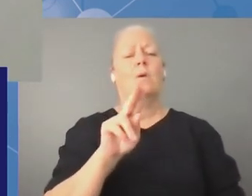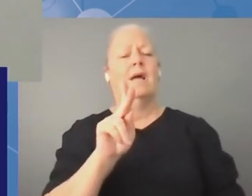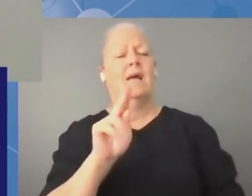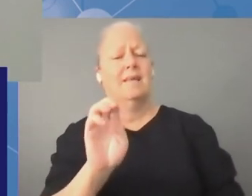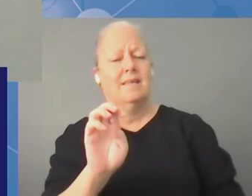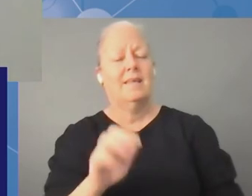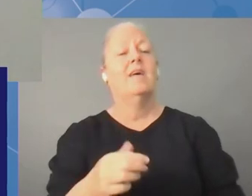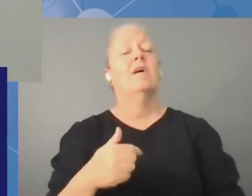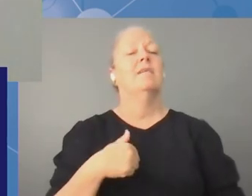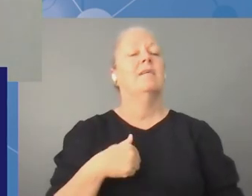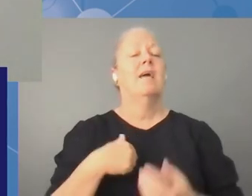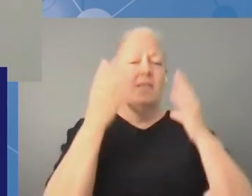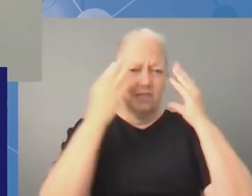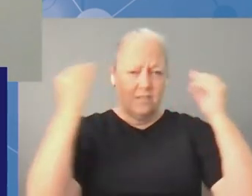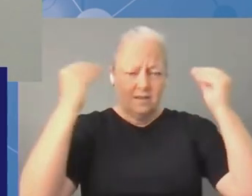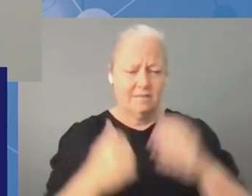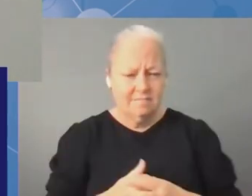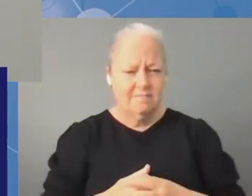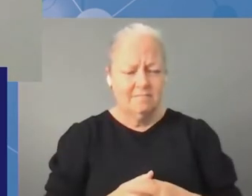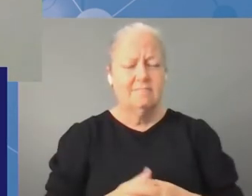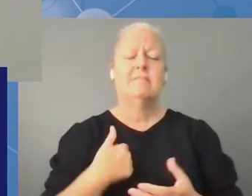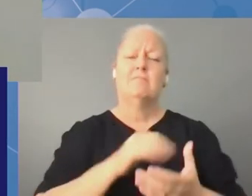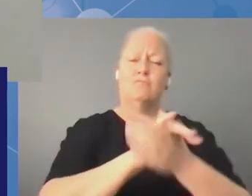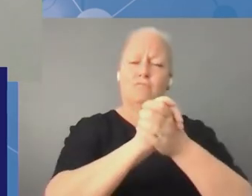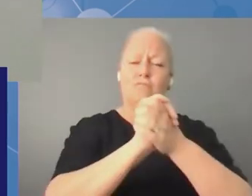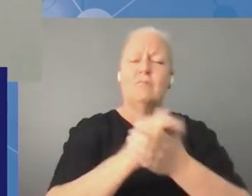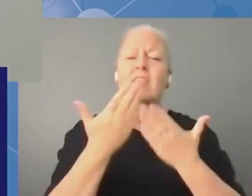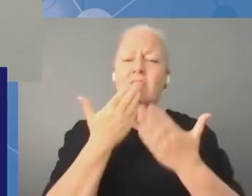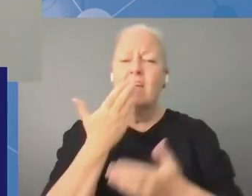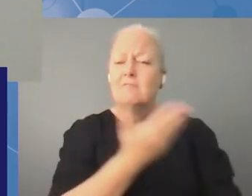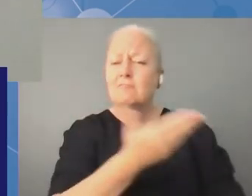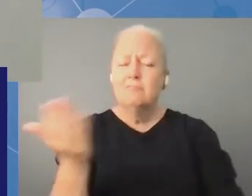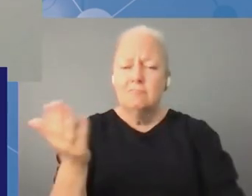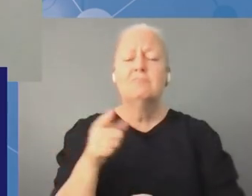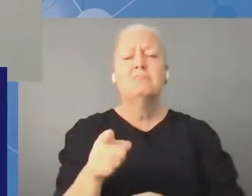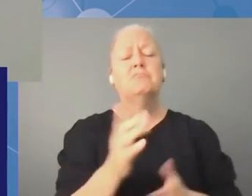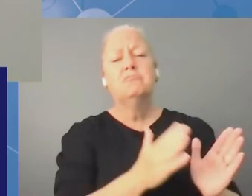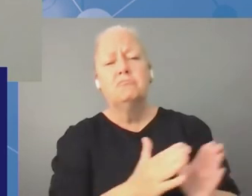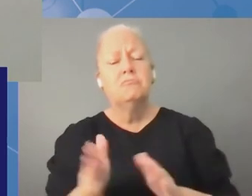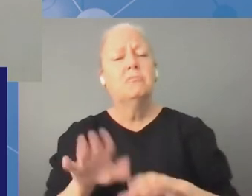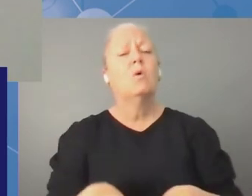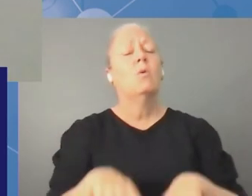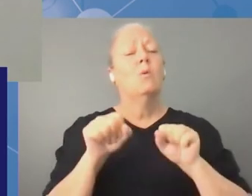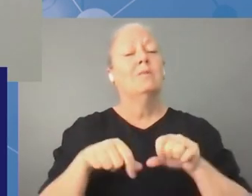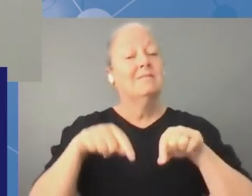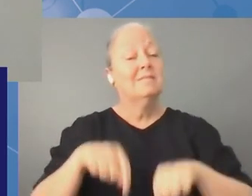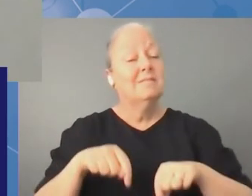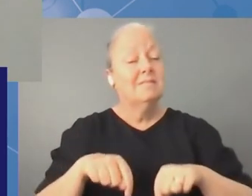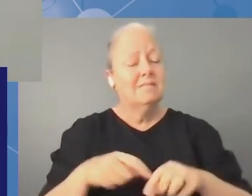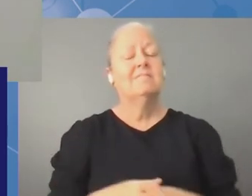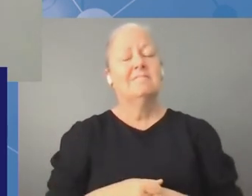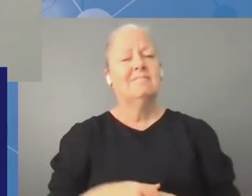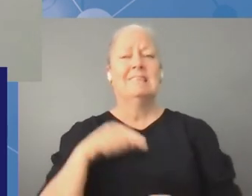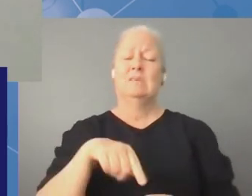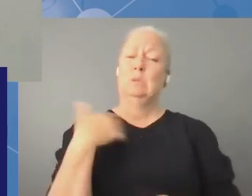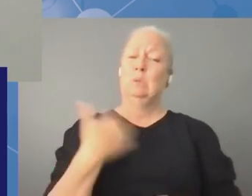أنا أتصل معكم من هولندا. أهنئ أصحاب الضيافة على